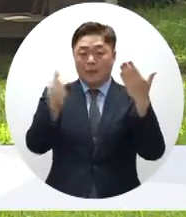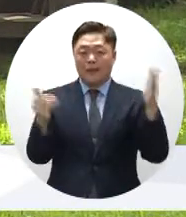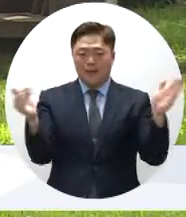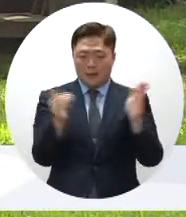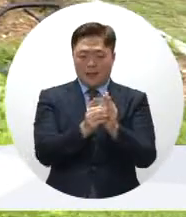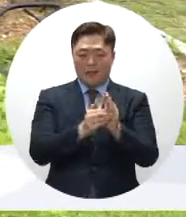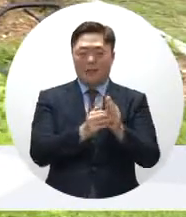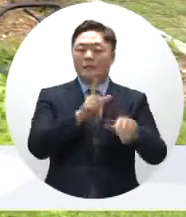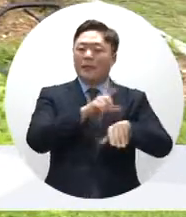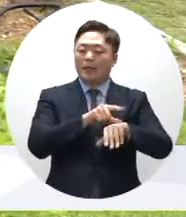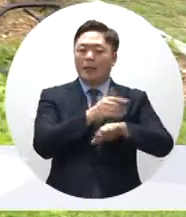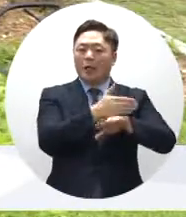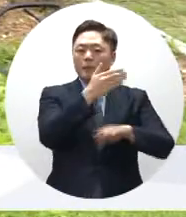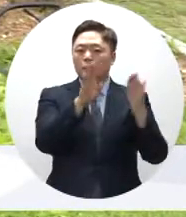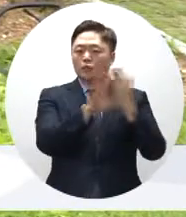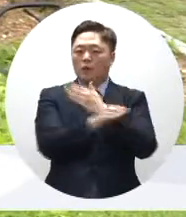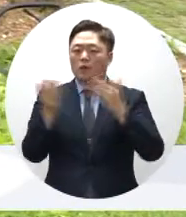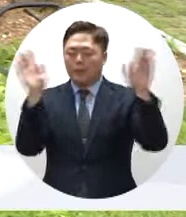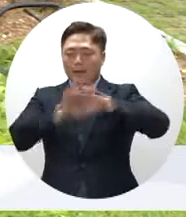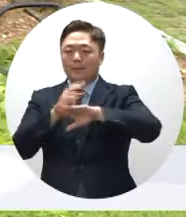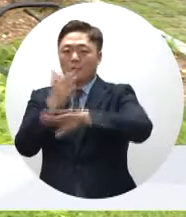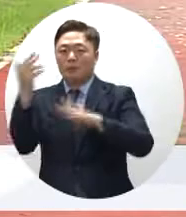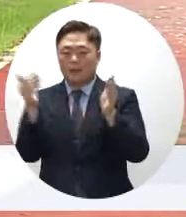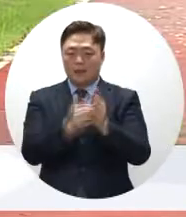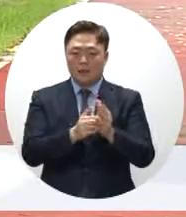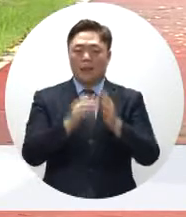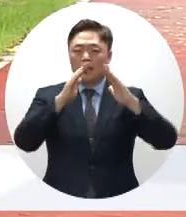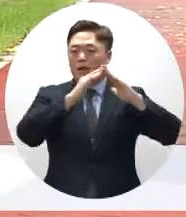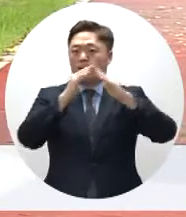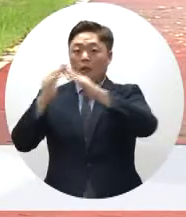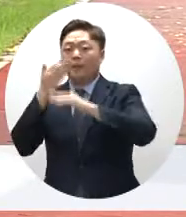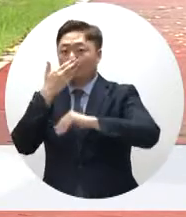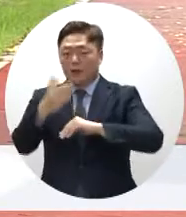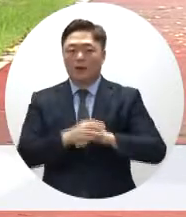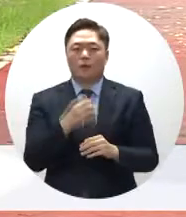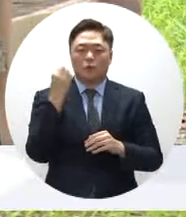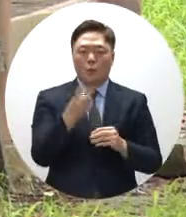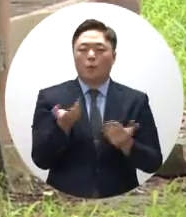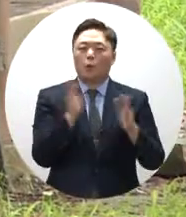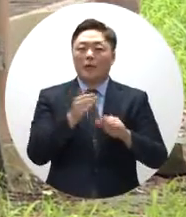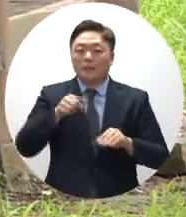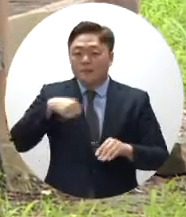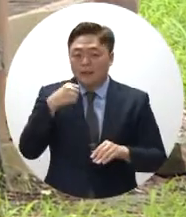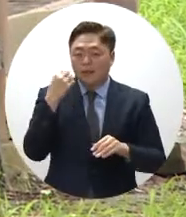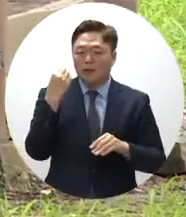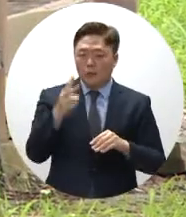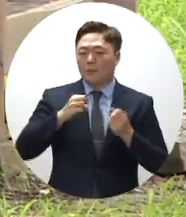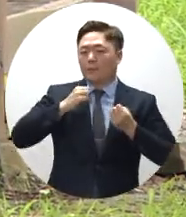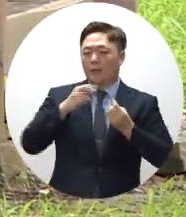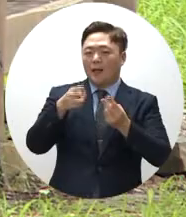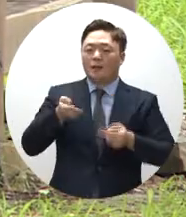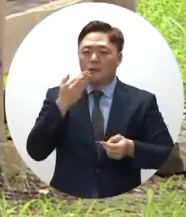9시부터 저녁 7시까지 레포츠 공원 내 지정 구역에 그늘막 설치가 가능하고 포장 음식이나 지역의 배달